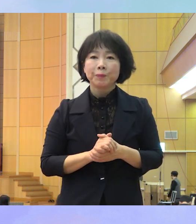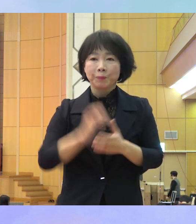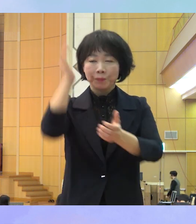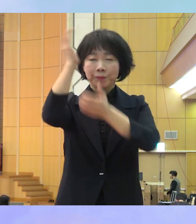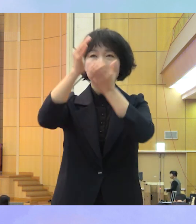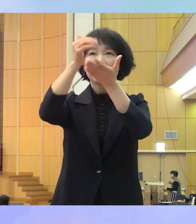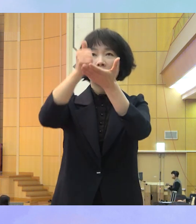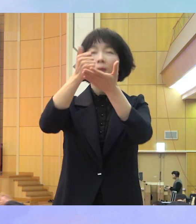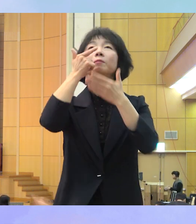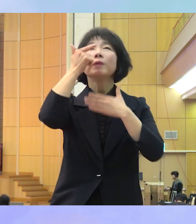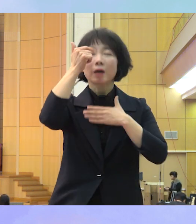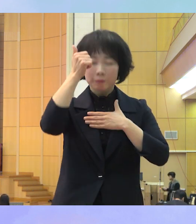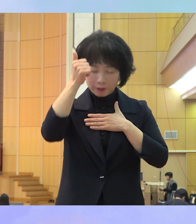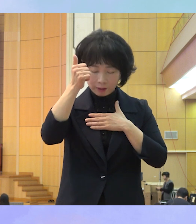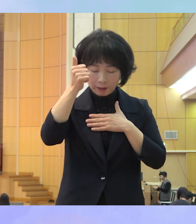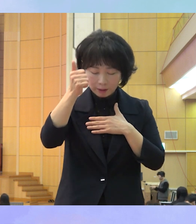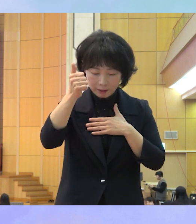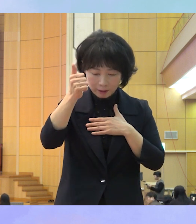하나님 아버지,